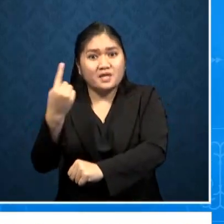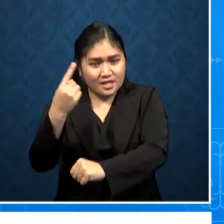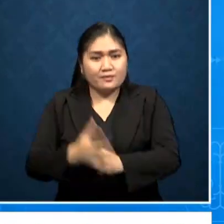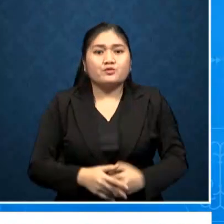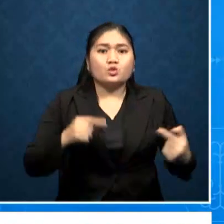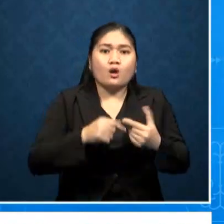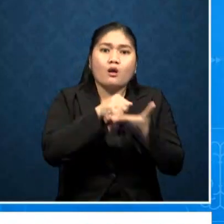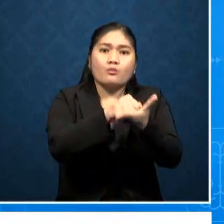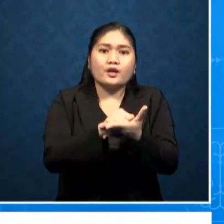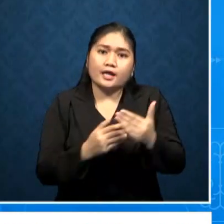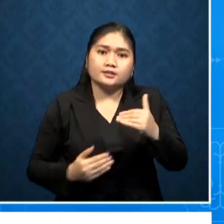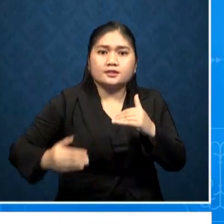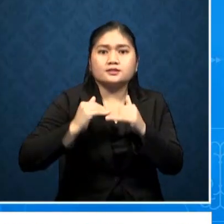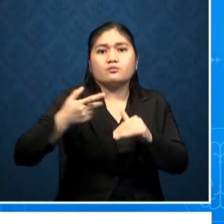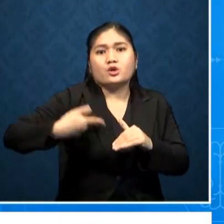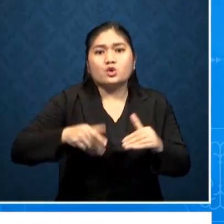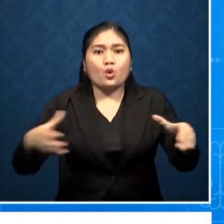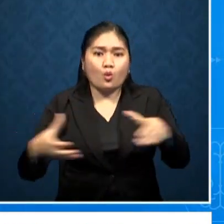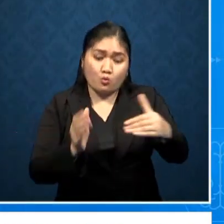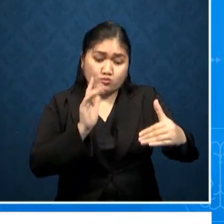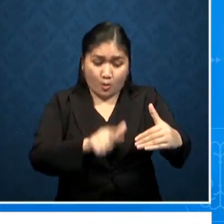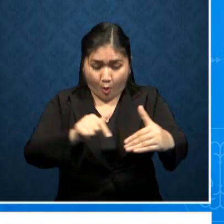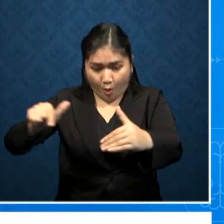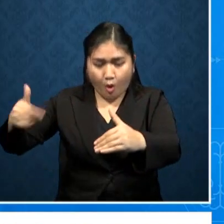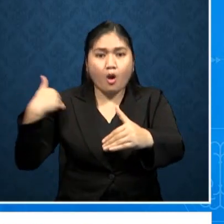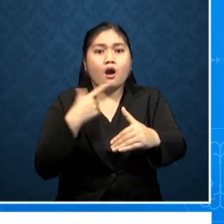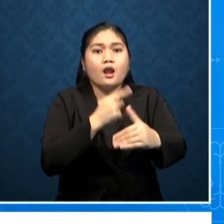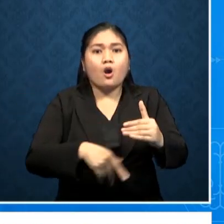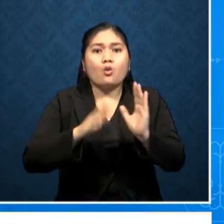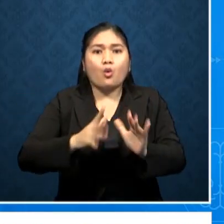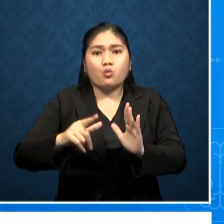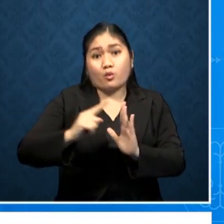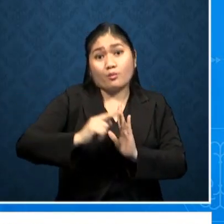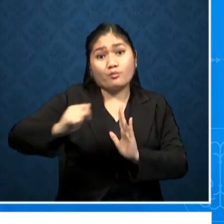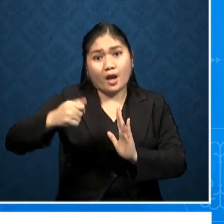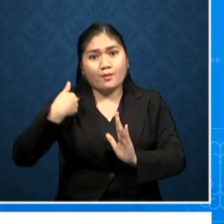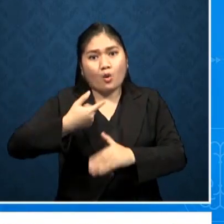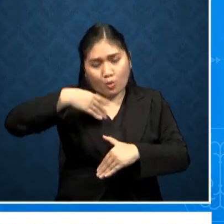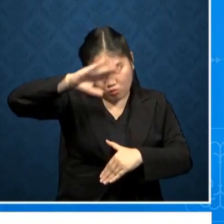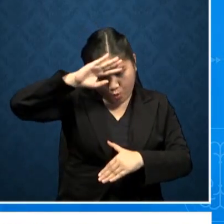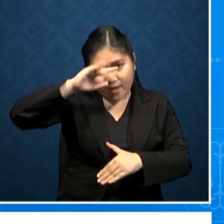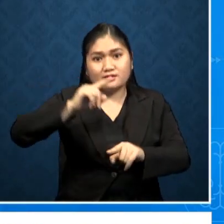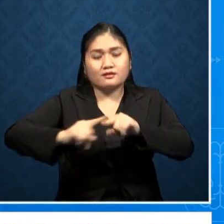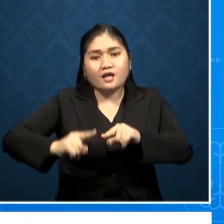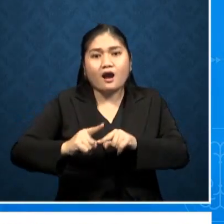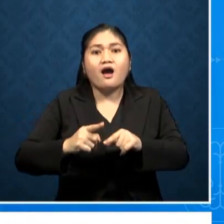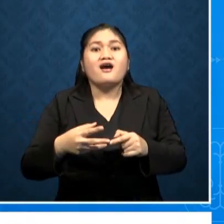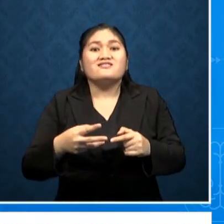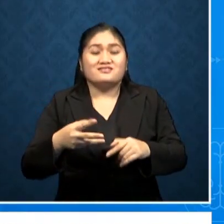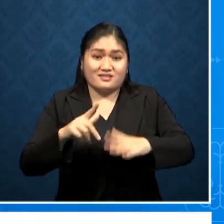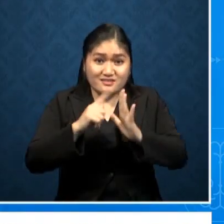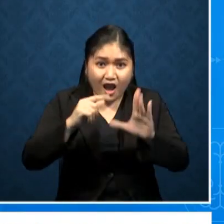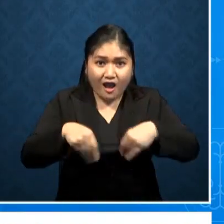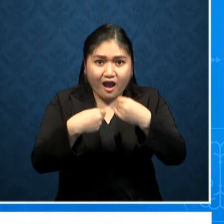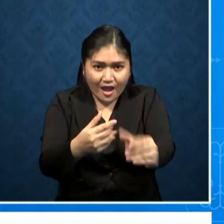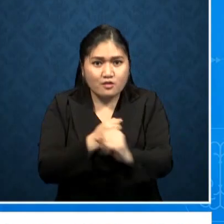การเข้าถึบริการตามสิทธิประโยช์เฉพาะกลุมกลุมผู้ติดเชứ้อ HIV และผู้ป่วย Aidsได้รบยาต้านไรัสอย่างต